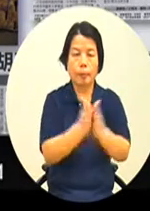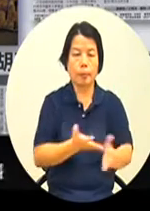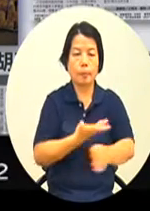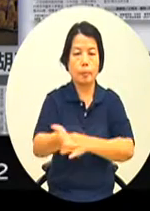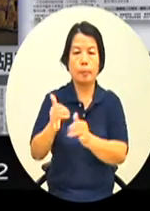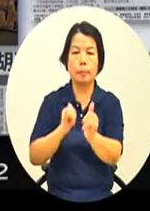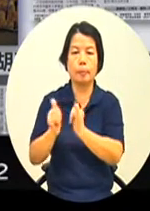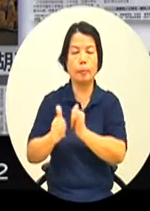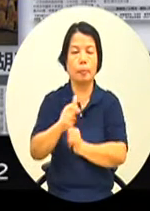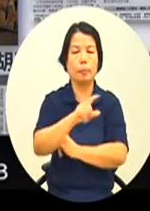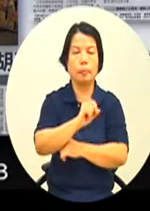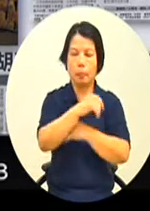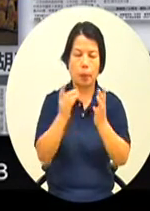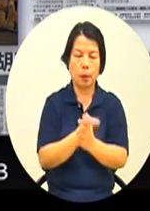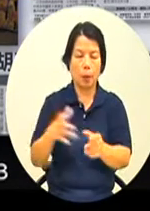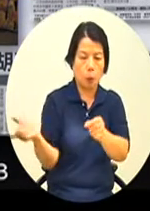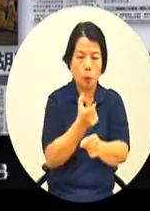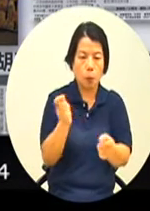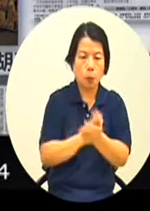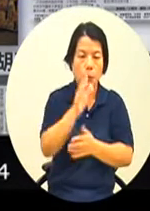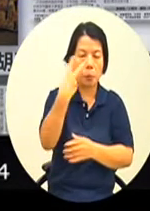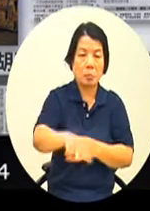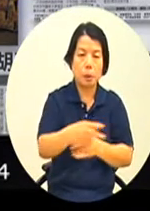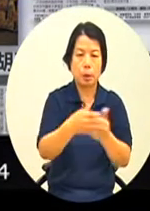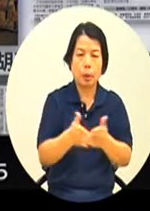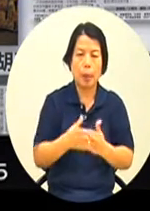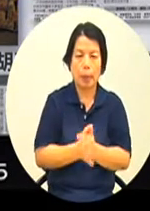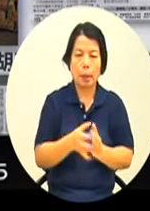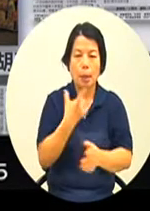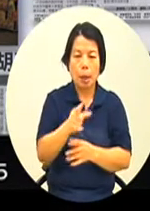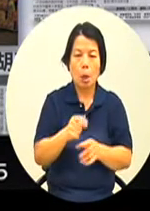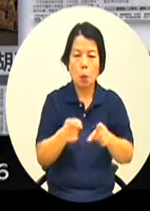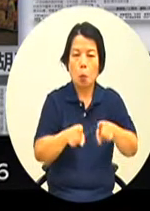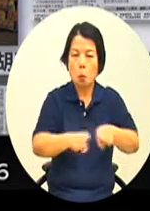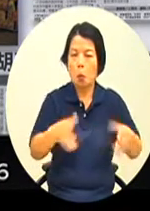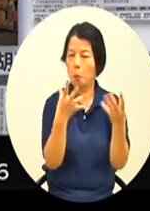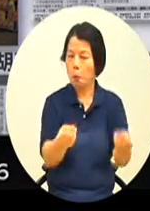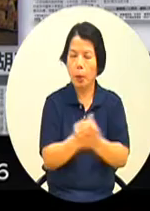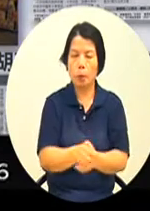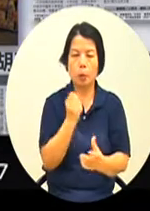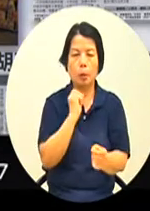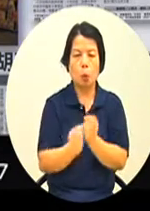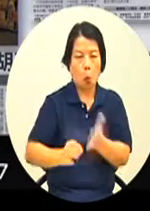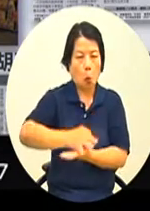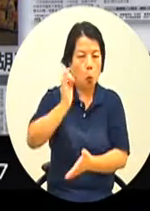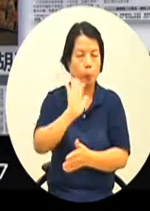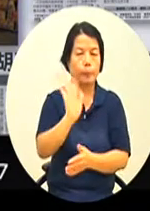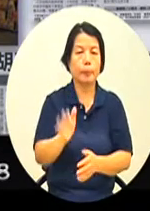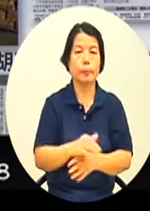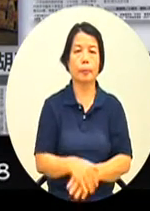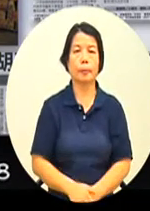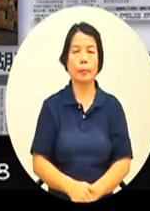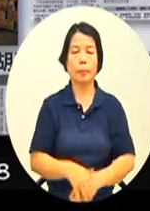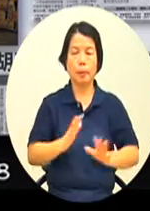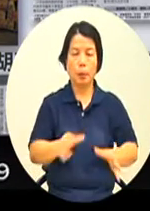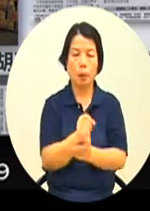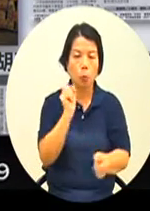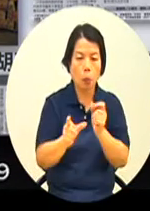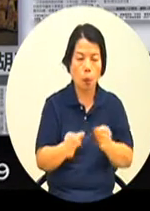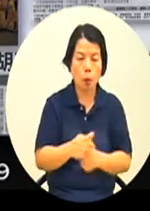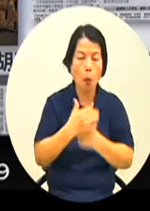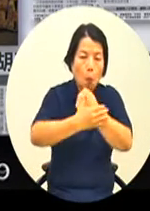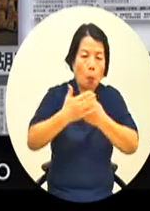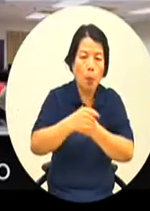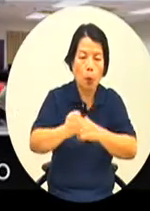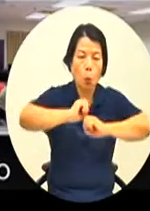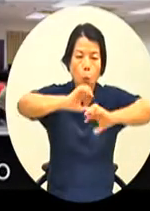在风灾过后不要再受到另外一种不公平的一个物价的剥削那除了这个在消费者的保护教育宣